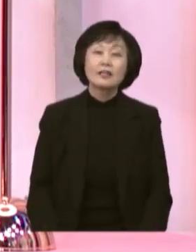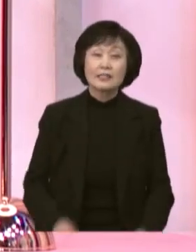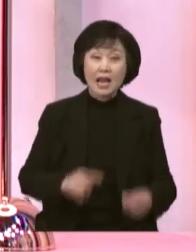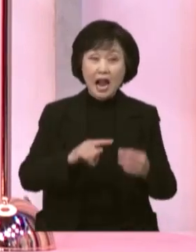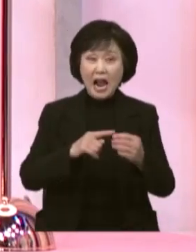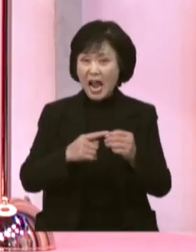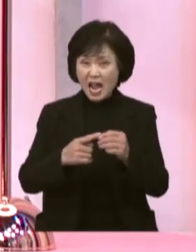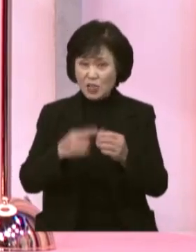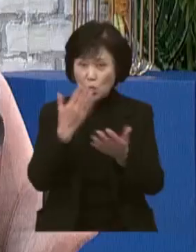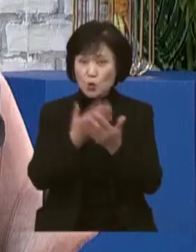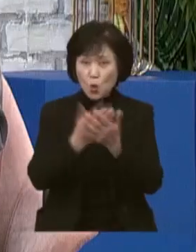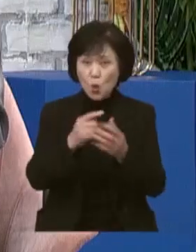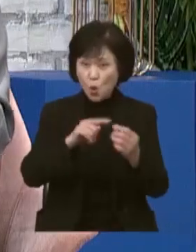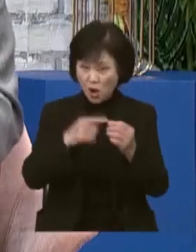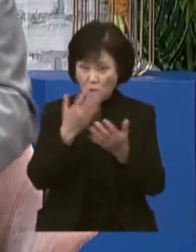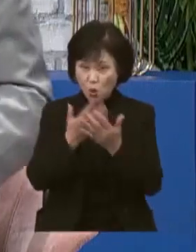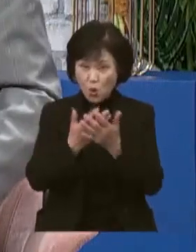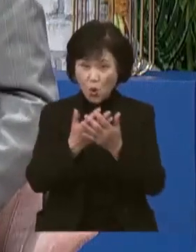죽여버려야지.